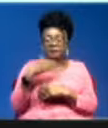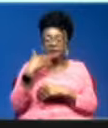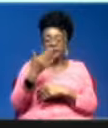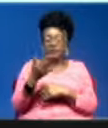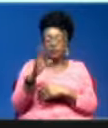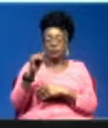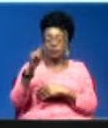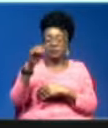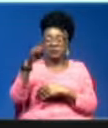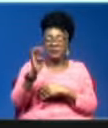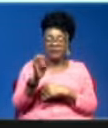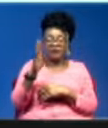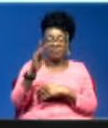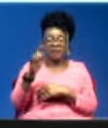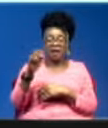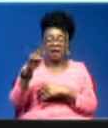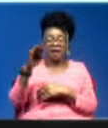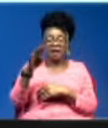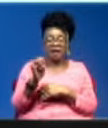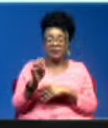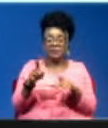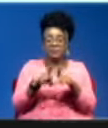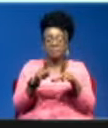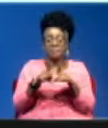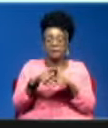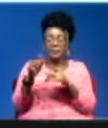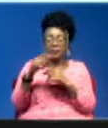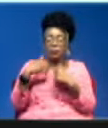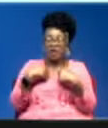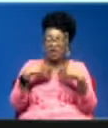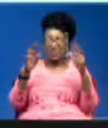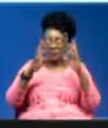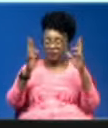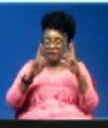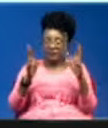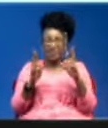kule Berlin, na bila shaka mtazamaji wa Kenya tupo tayari. Makala ya 50 ya mbio.